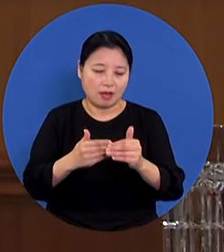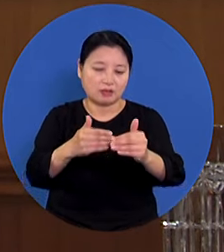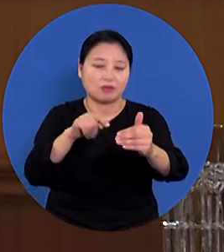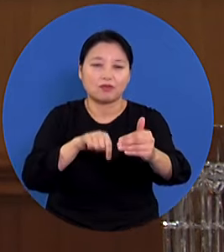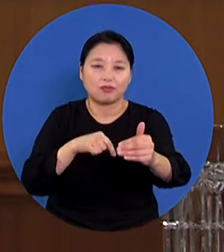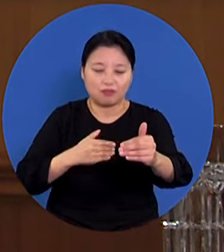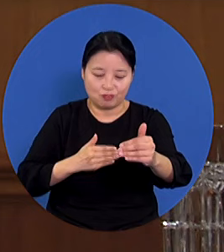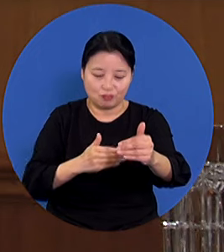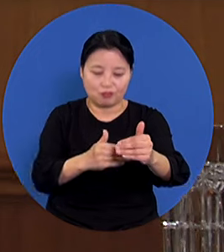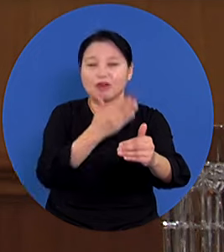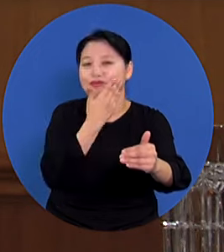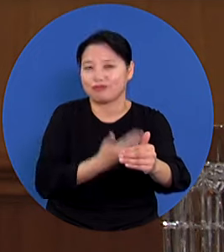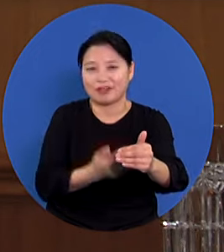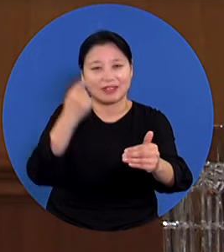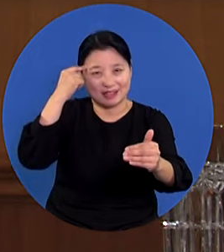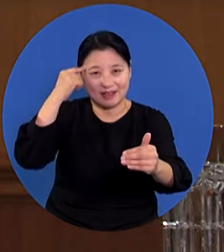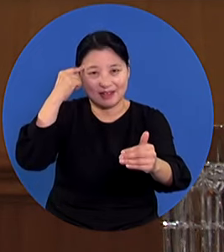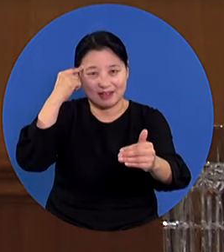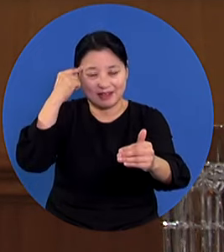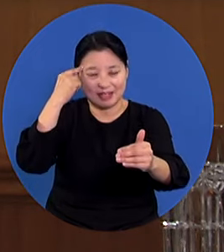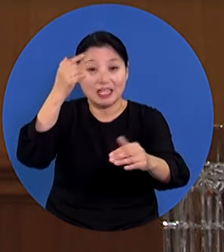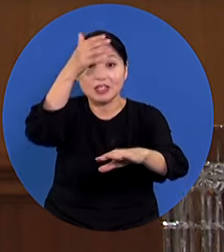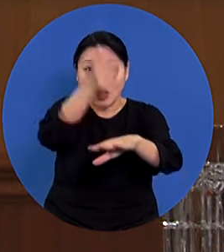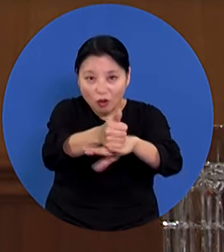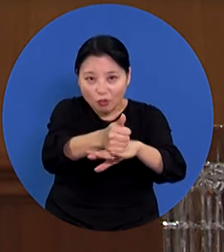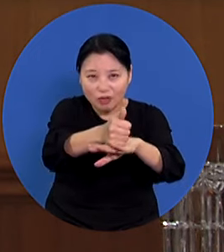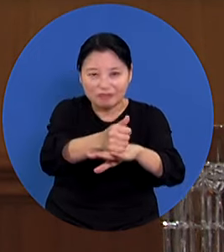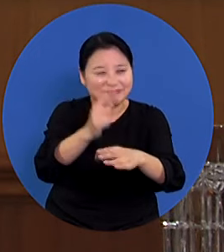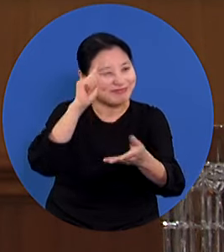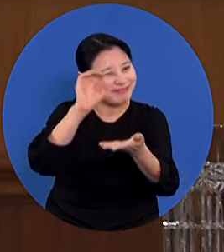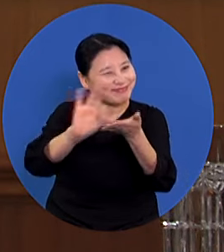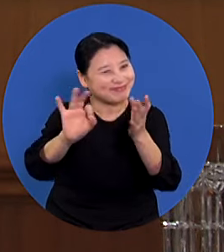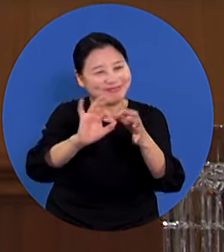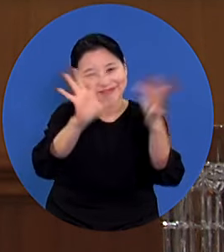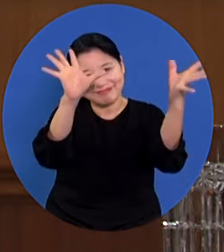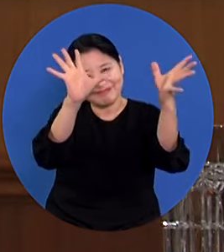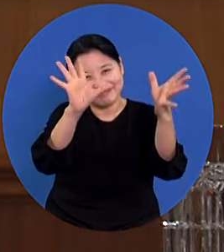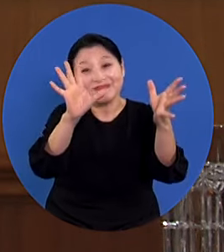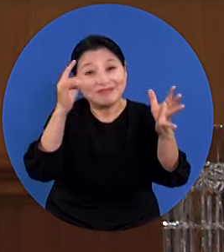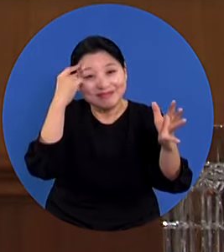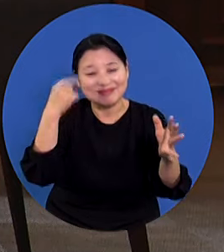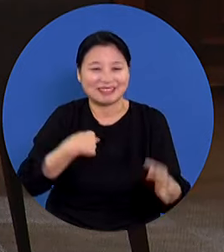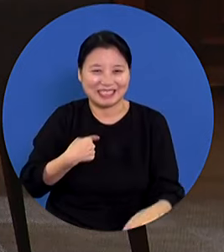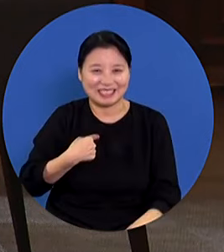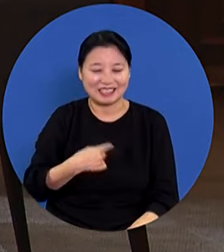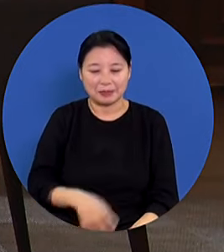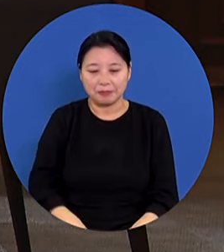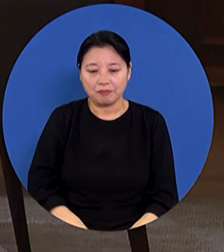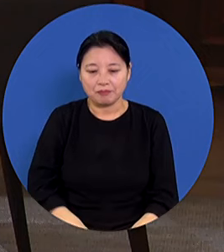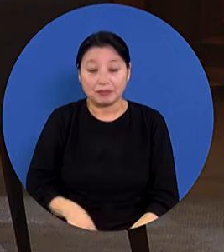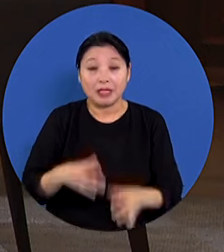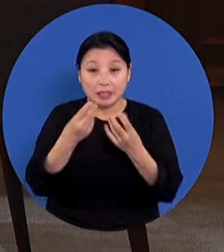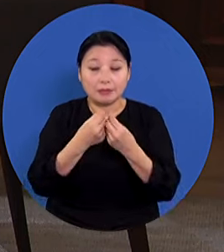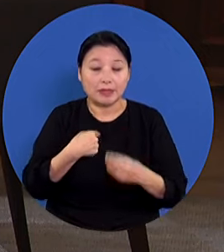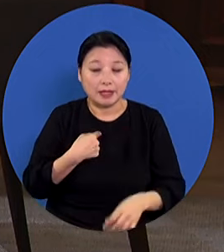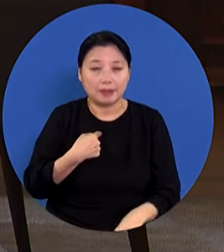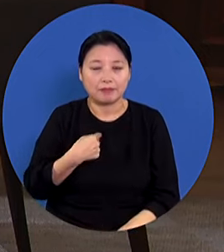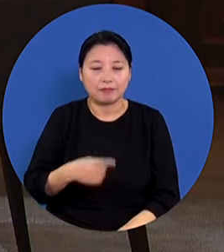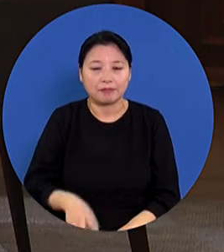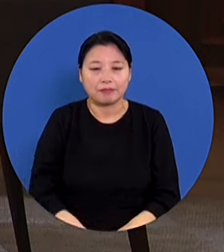과정에다가 초점을 맞추고 저는 결과는 그렇게 신경을 쓰지 않는 편입니다. 제 성향상. 그러니까 제가 만일